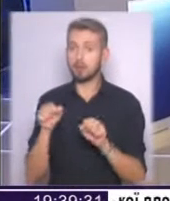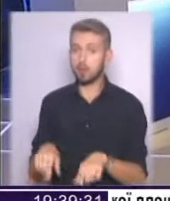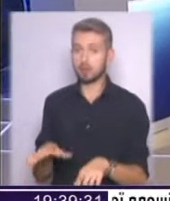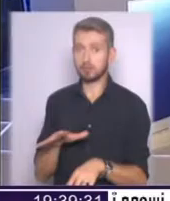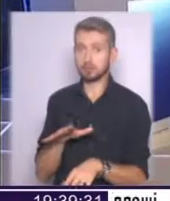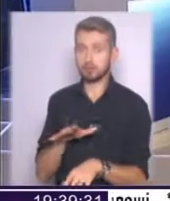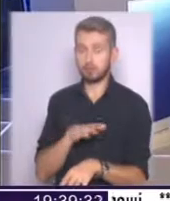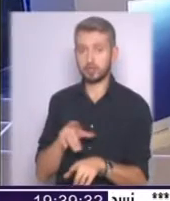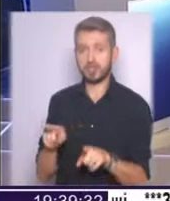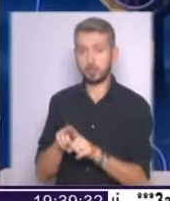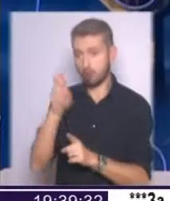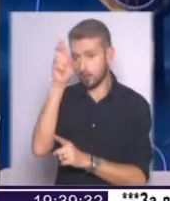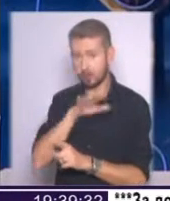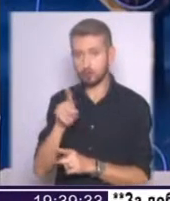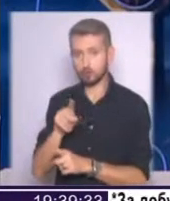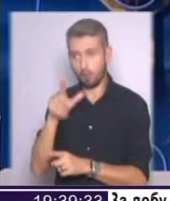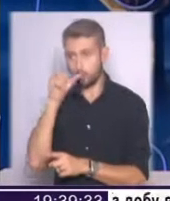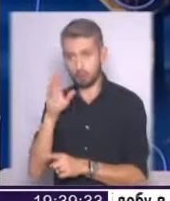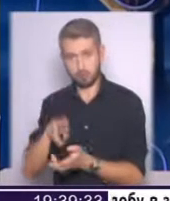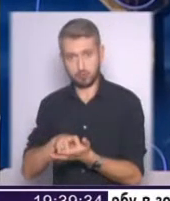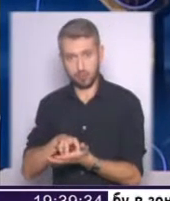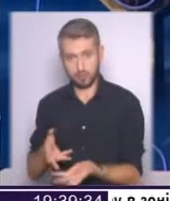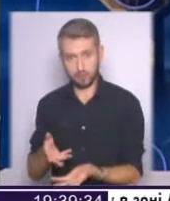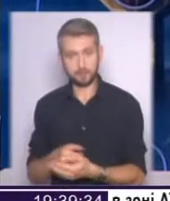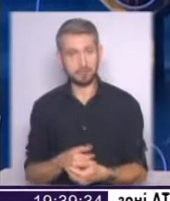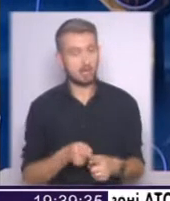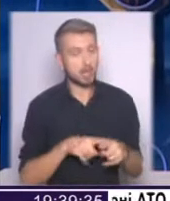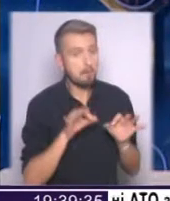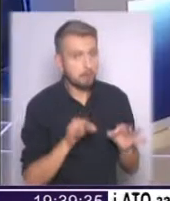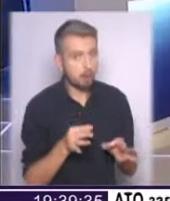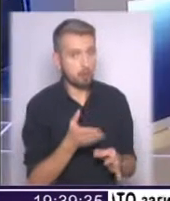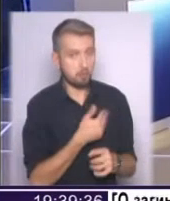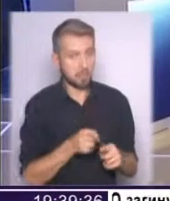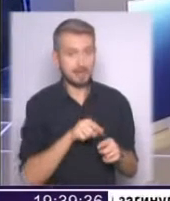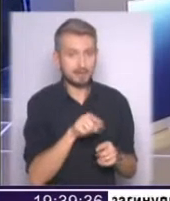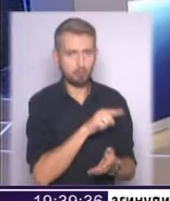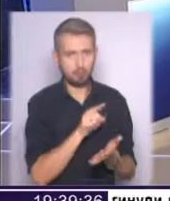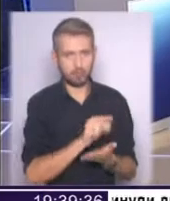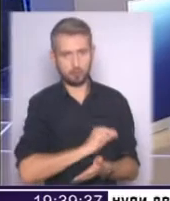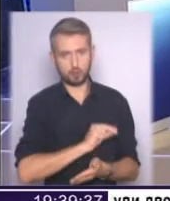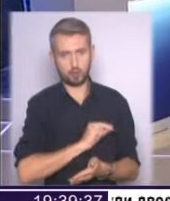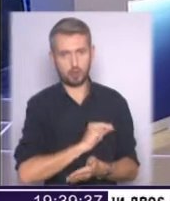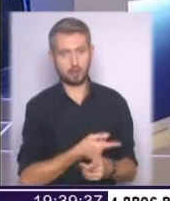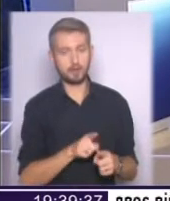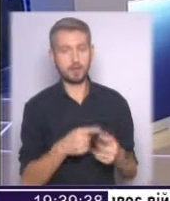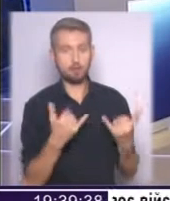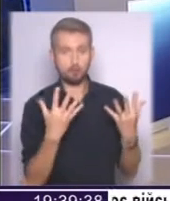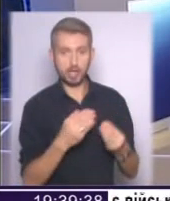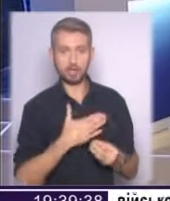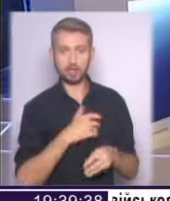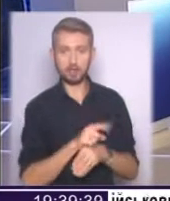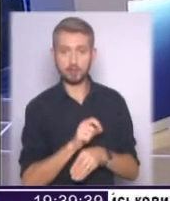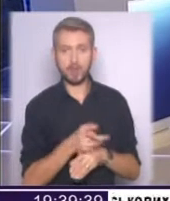яку Путіну буде страшно. Не тільки Путіну. Так правильно, ми над цим повинні і працювати. Власне, це на сьогоднішній день наше завдання.